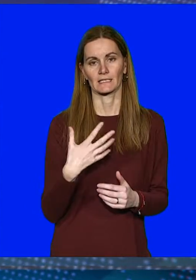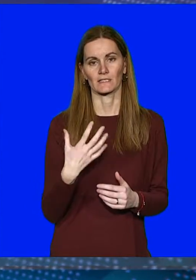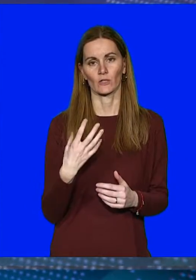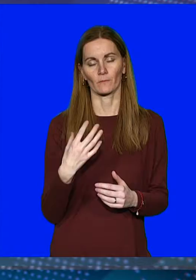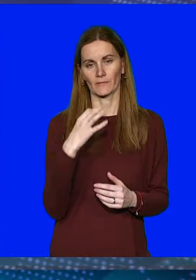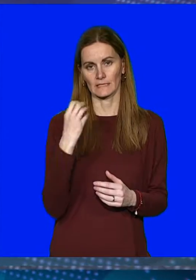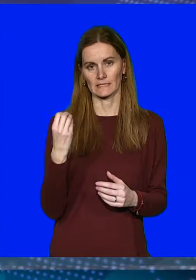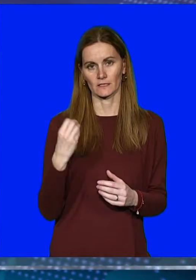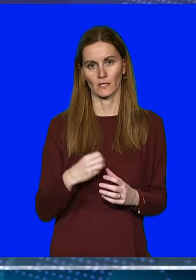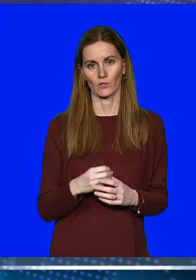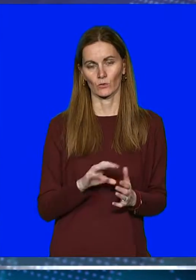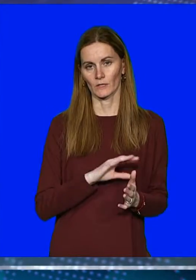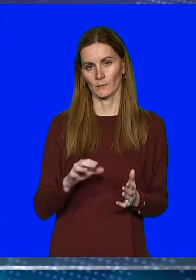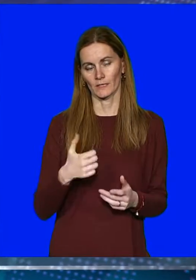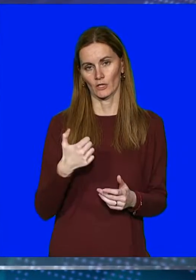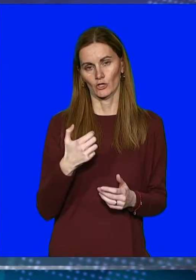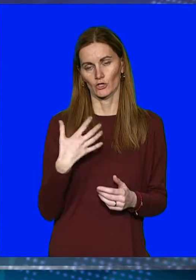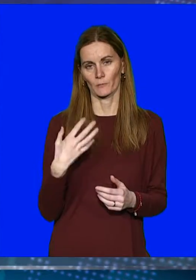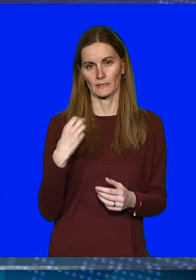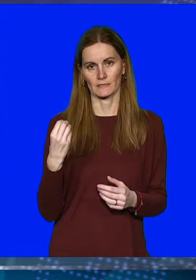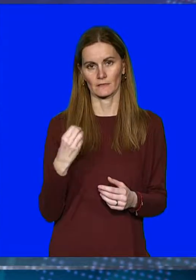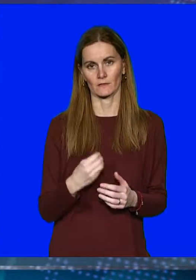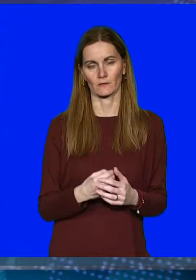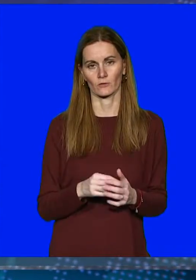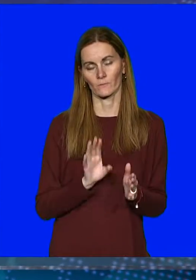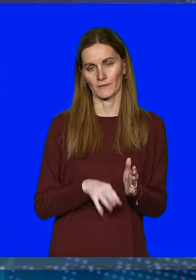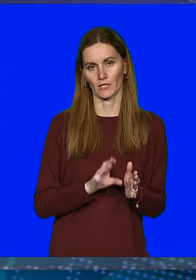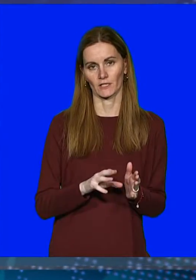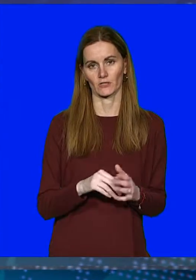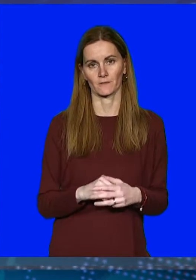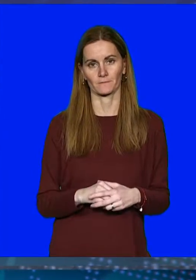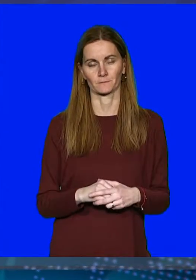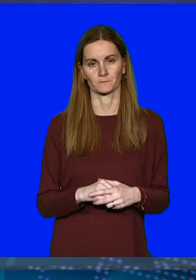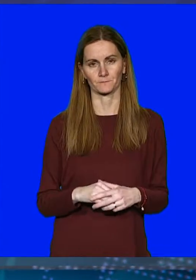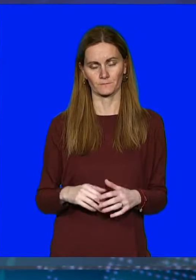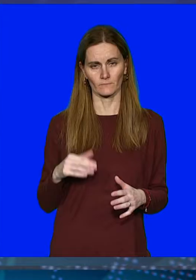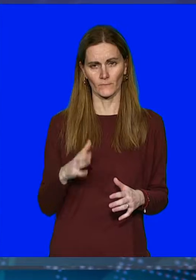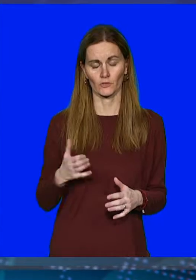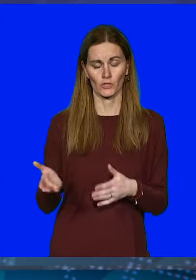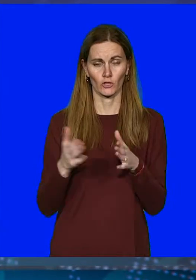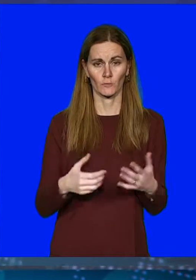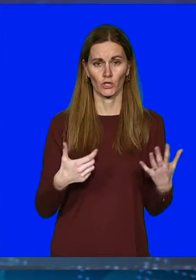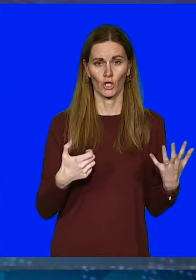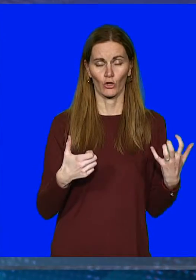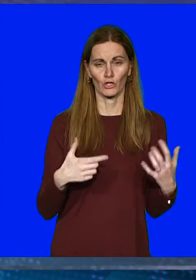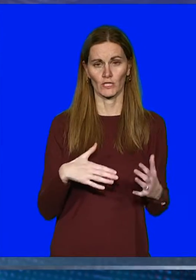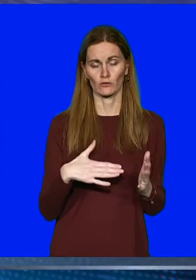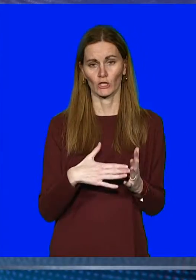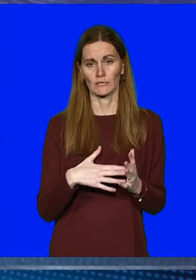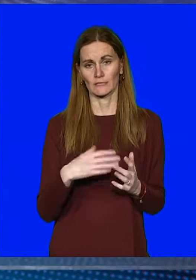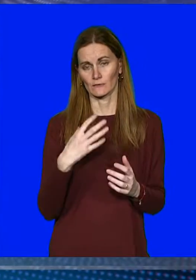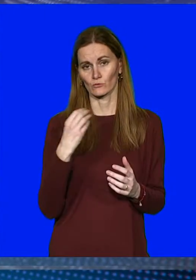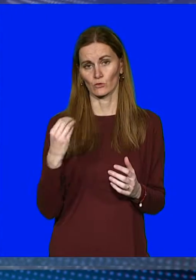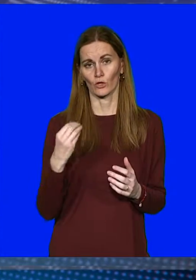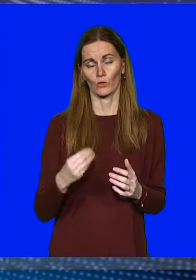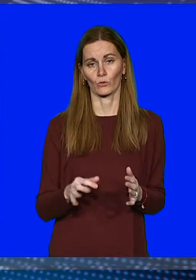iznosi 350 kuna pa do 150 kuna one najniže. Studenti će dobiti od 600 do